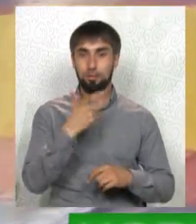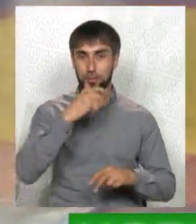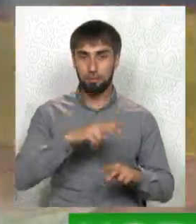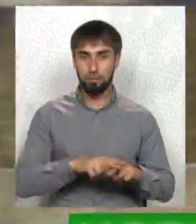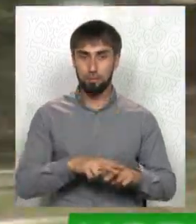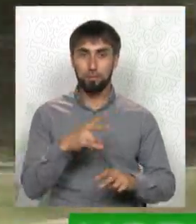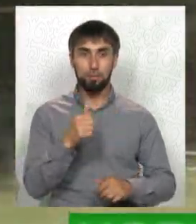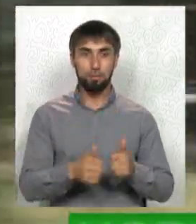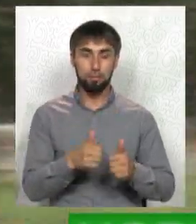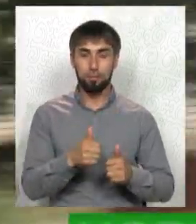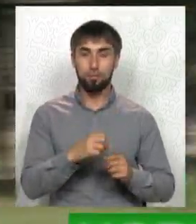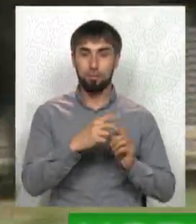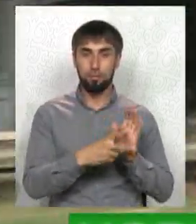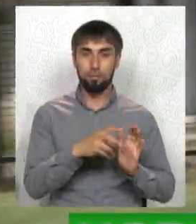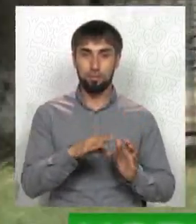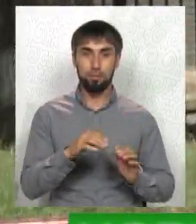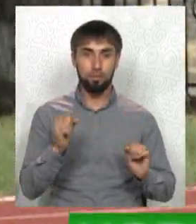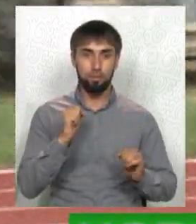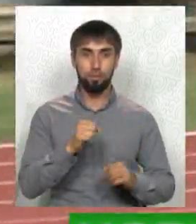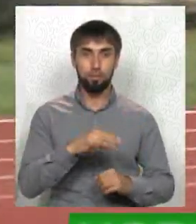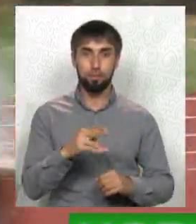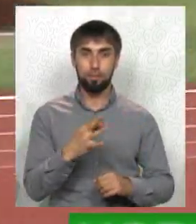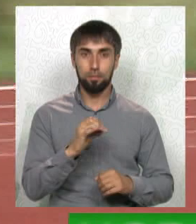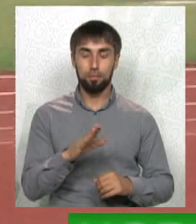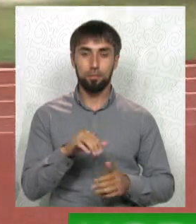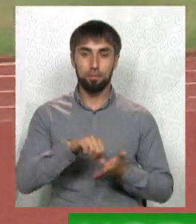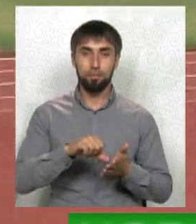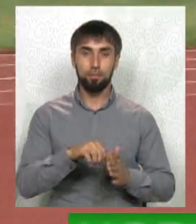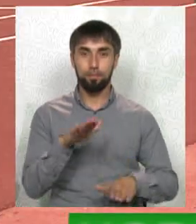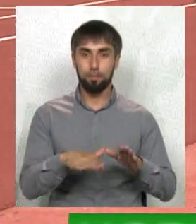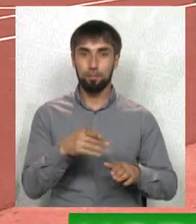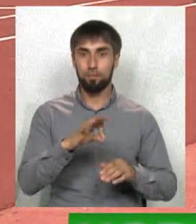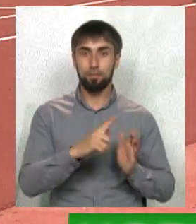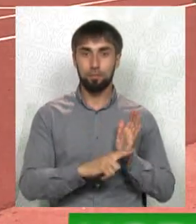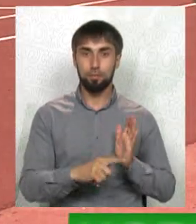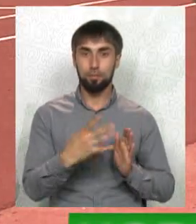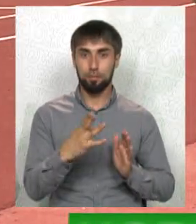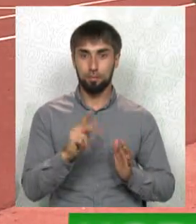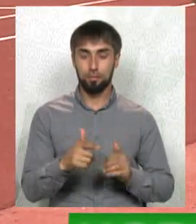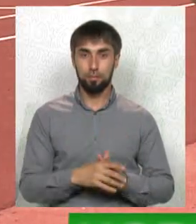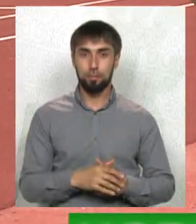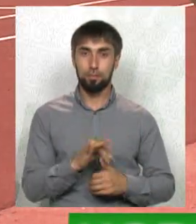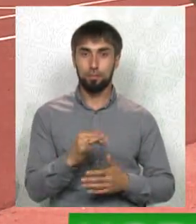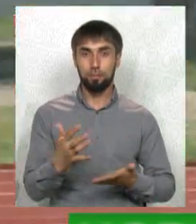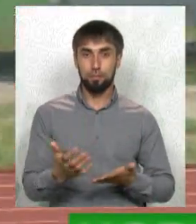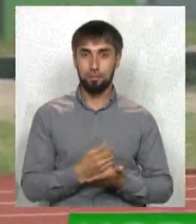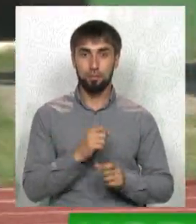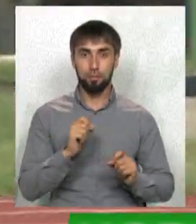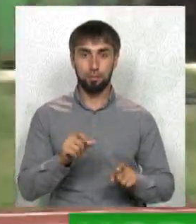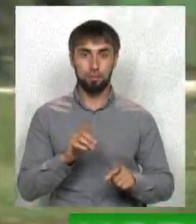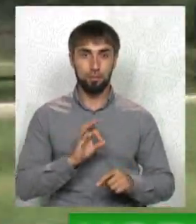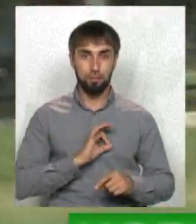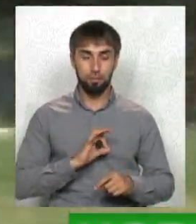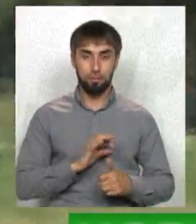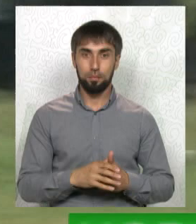Ставрополе. На соревнованиях 18-летний спортсмен Али Цакаев выступал в весовой категории до 74 килограмм и завоевал золотую